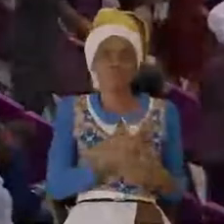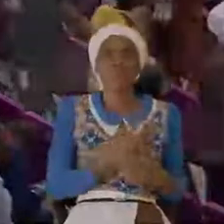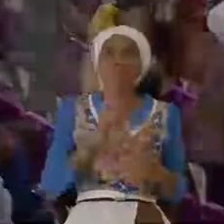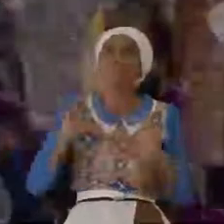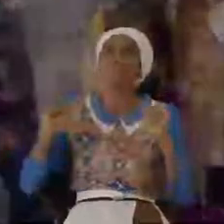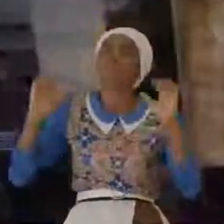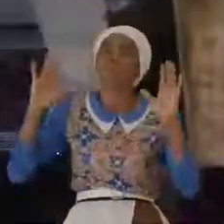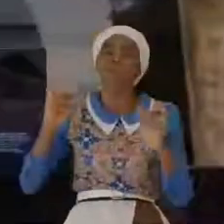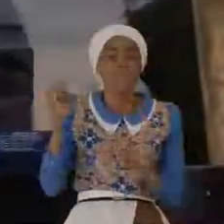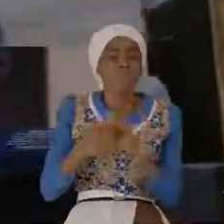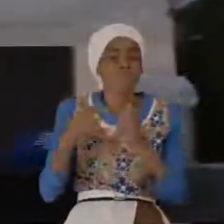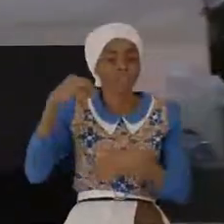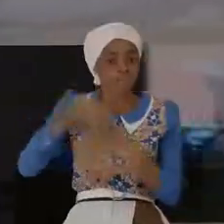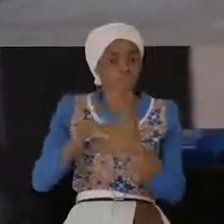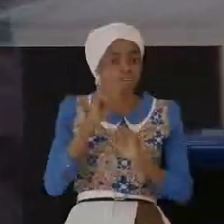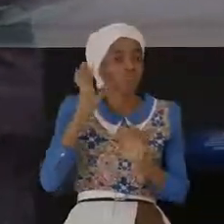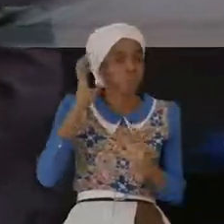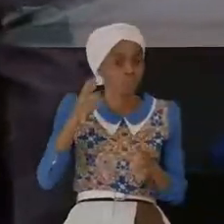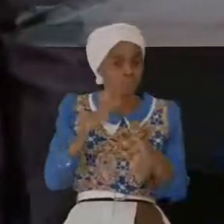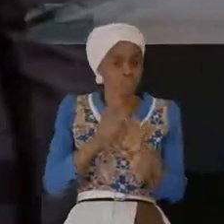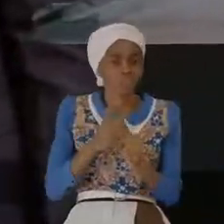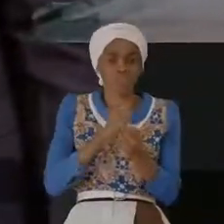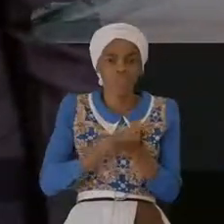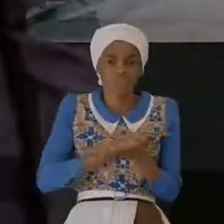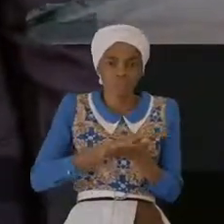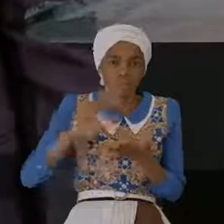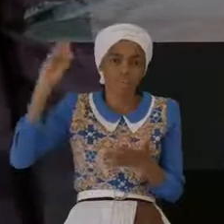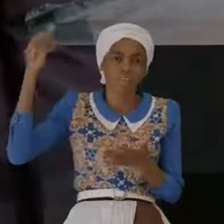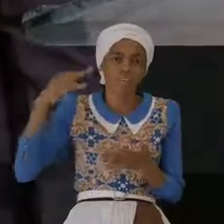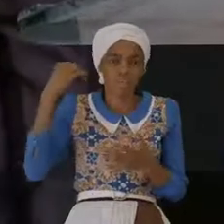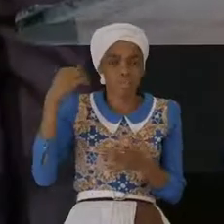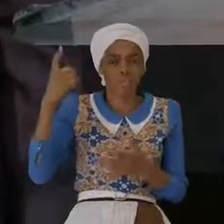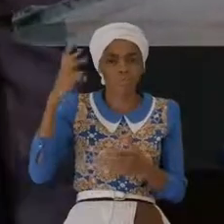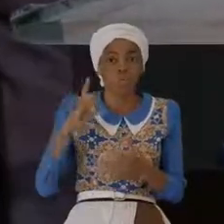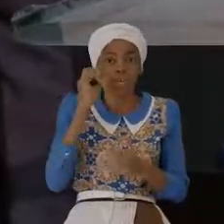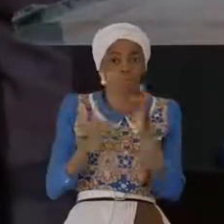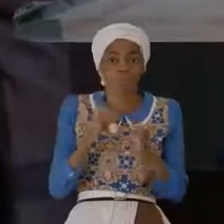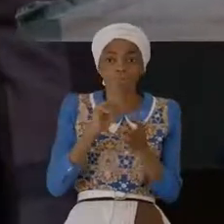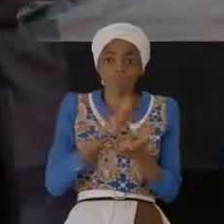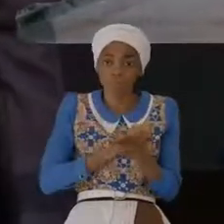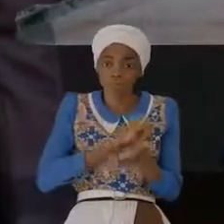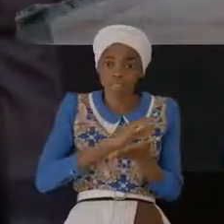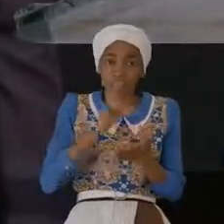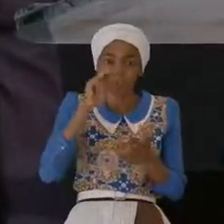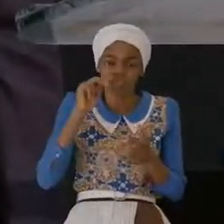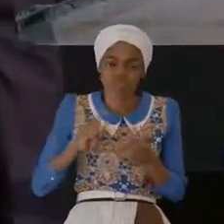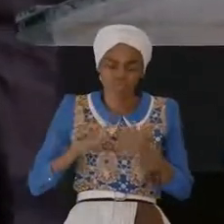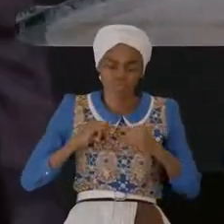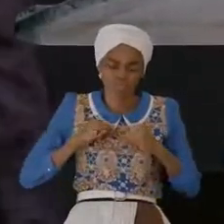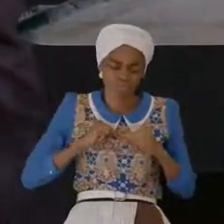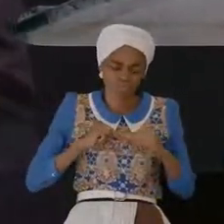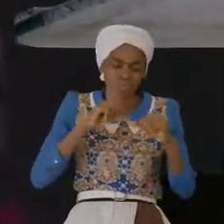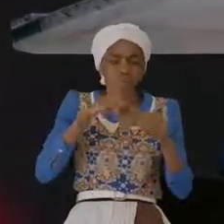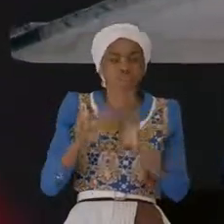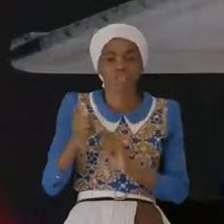reçoive la grâce sanctificatrice de Dieu. Si tu es sanctifié, il te faut être stable, ferme dans le